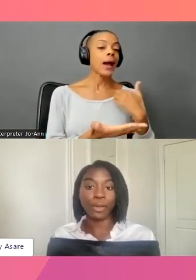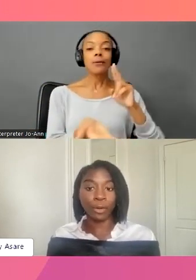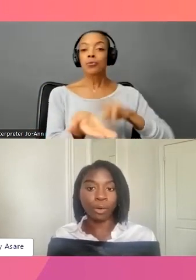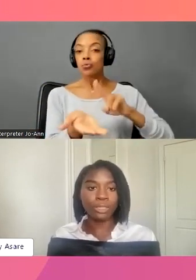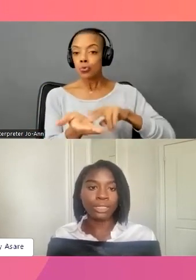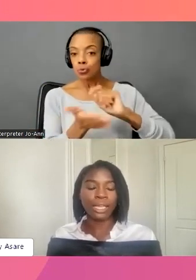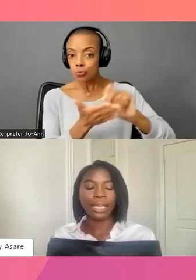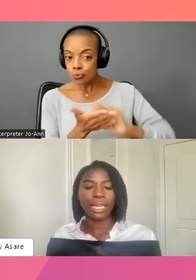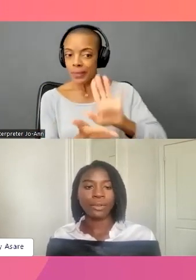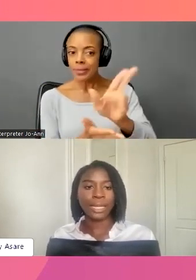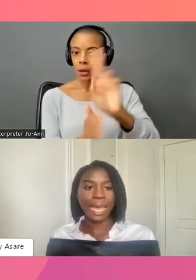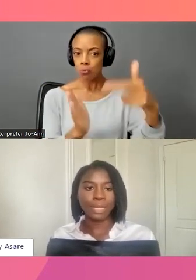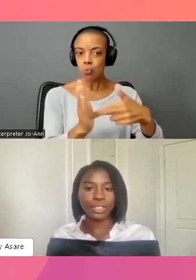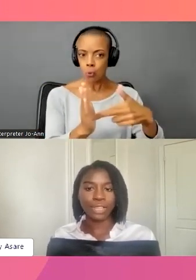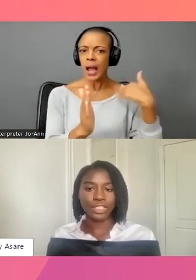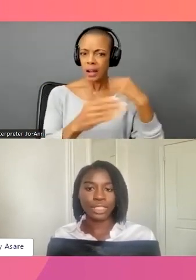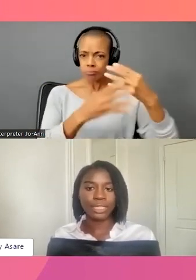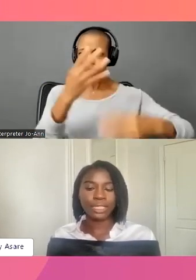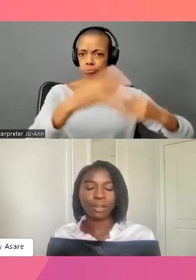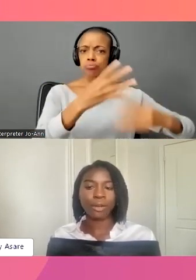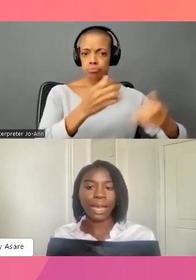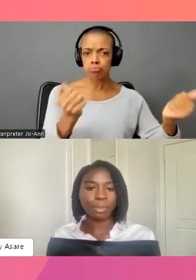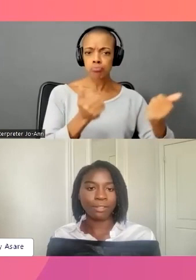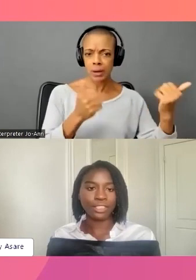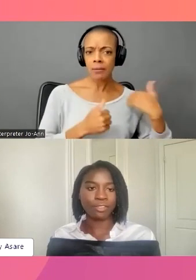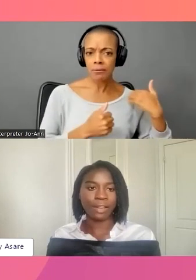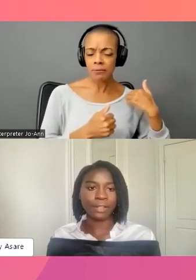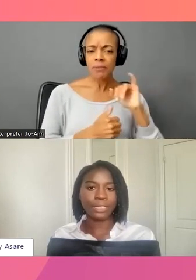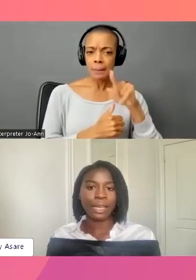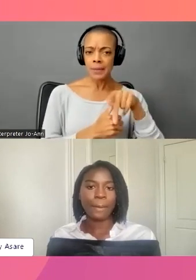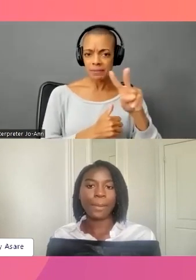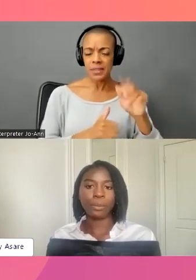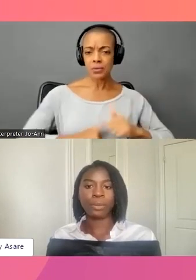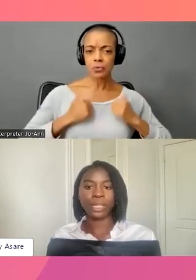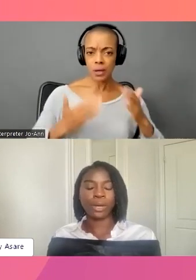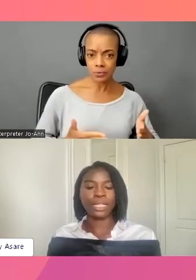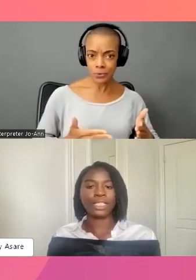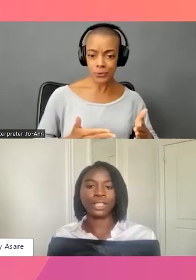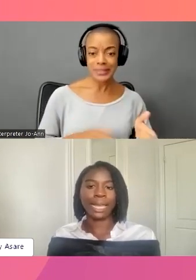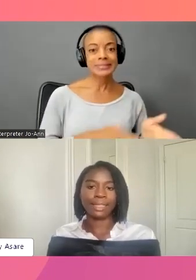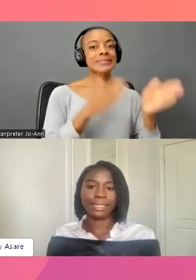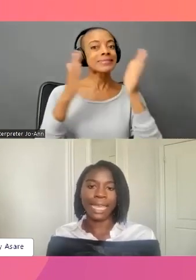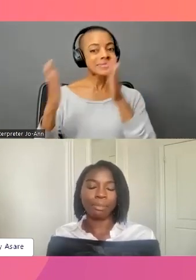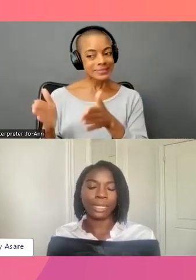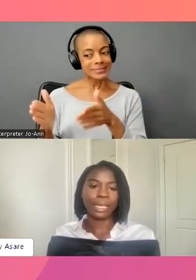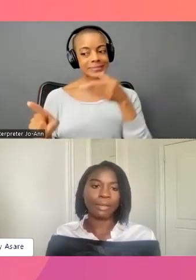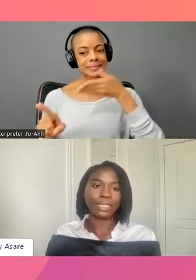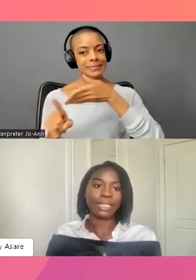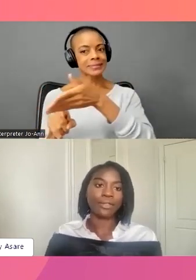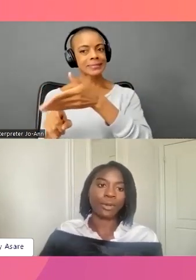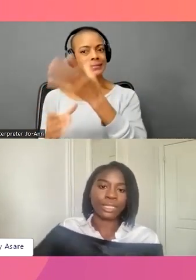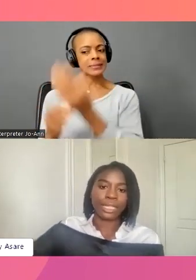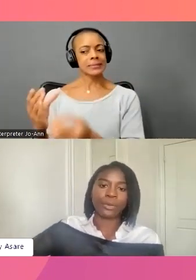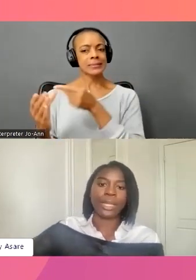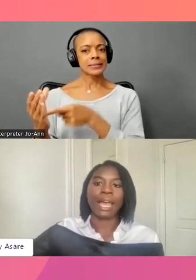revue, les travailleurs sociaux, les infirmières, les intervenantes de toutes sortes. Il y en avait dans la littérature, mais